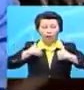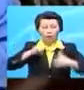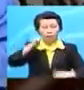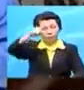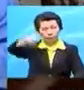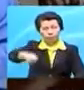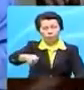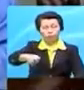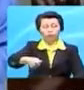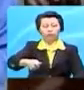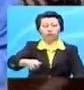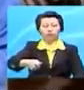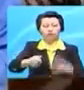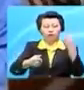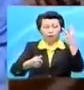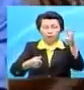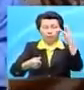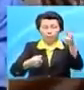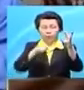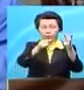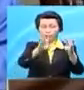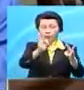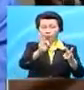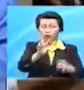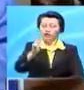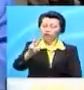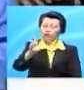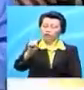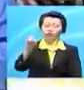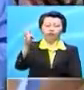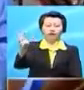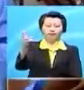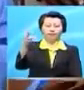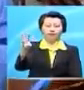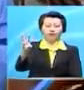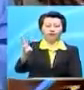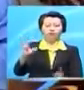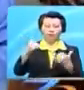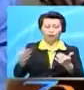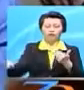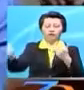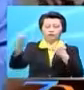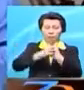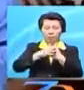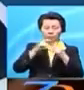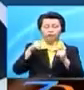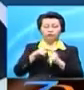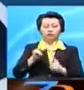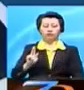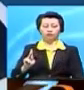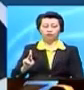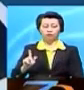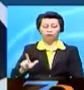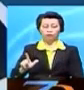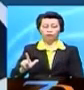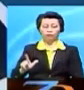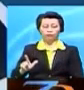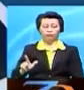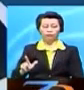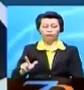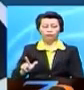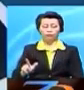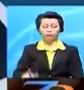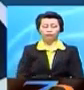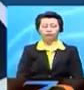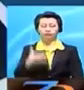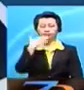esok pada 16 September 2016. Kembali semula kepada rakan tugas Ivan dan juga Hanim di Angkasa